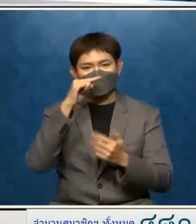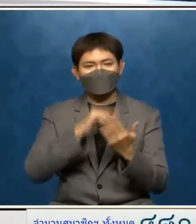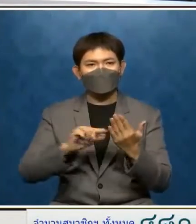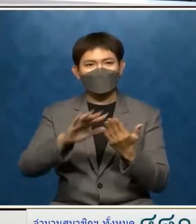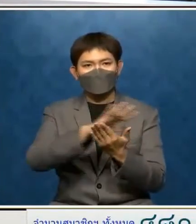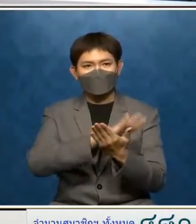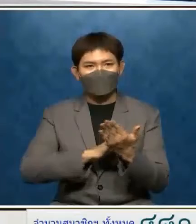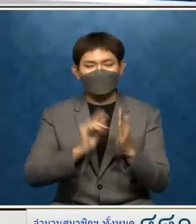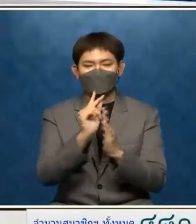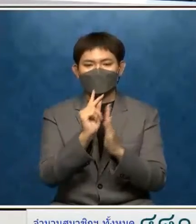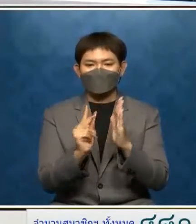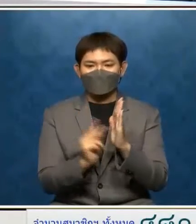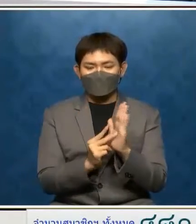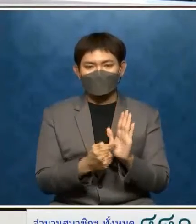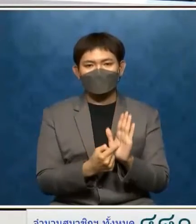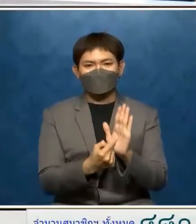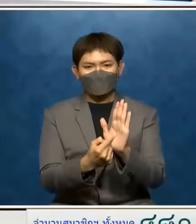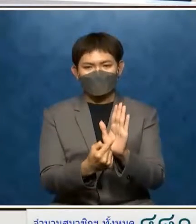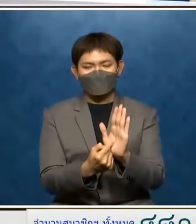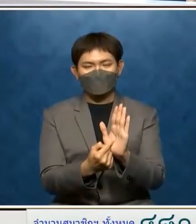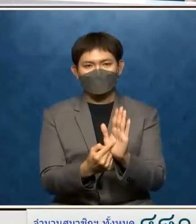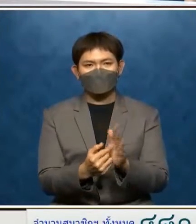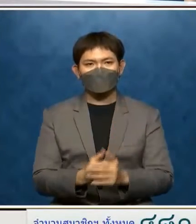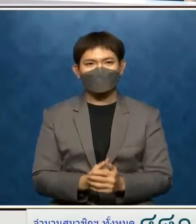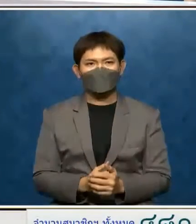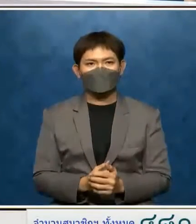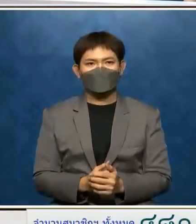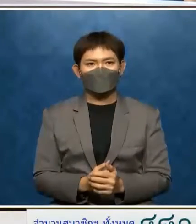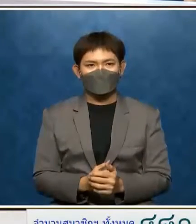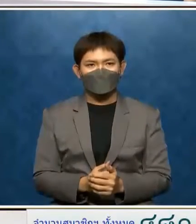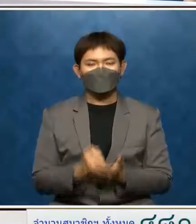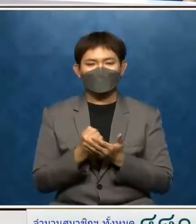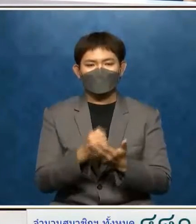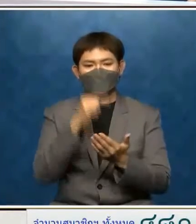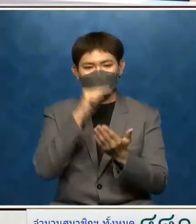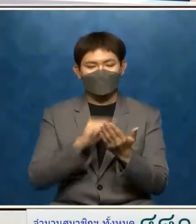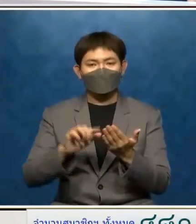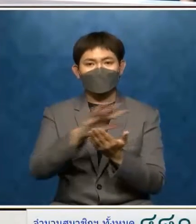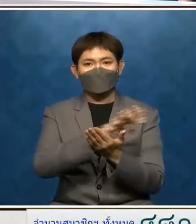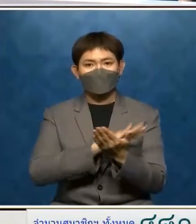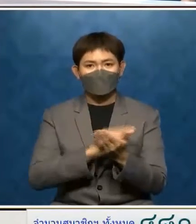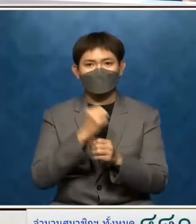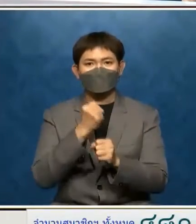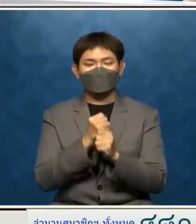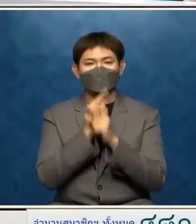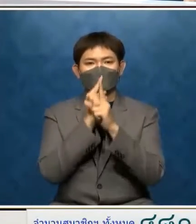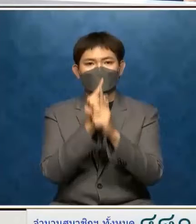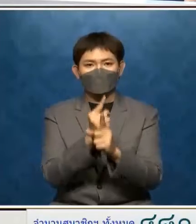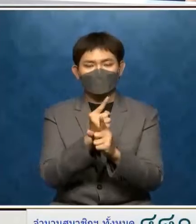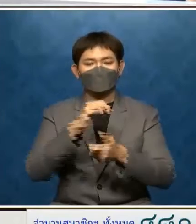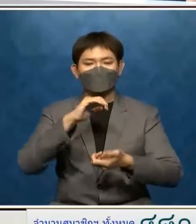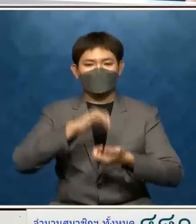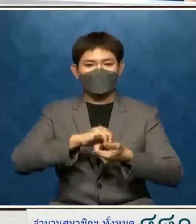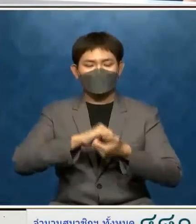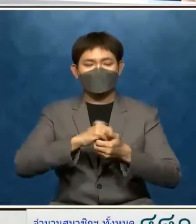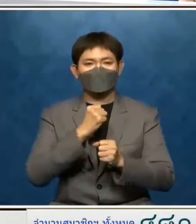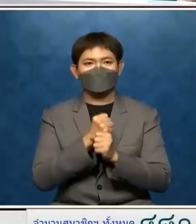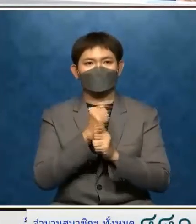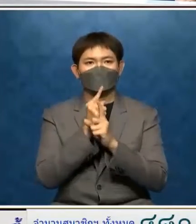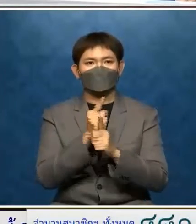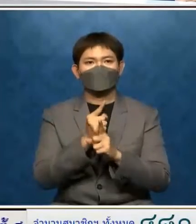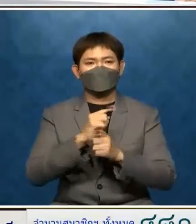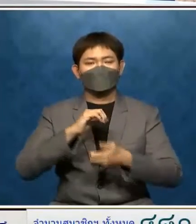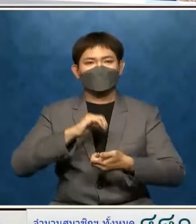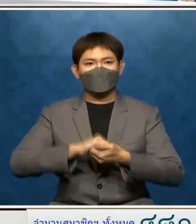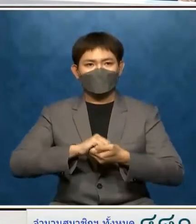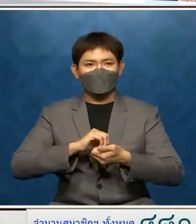ไยมีกฎหมายฉบับนี้และจะทำให้ประเทศไยสามารถปฏิบัิตามพัธากรณีที่มีอยู่ภายใ้อนุ